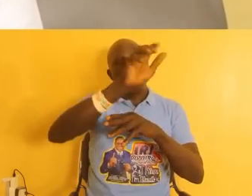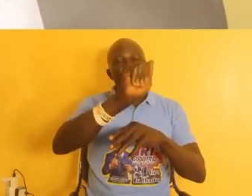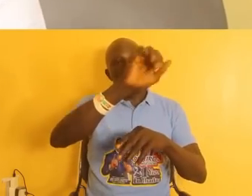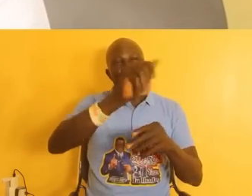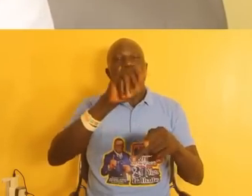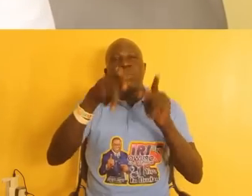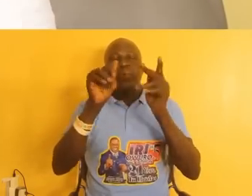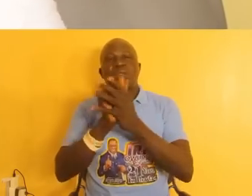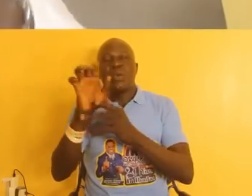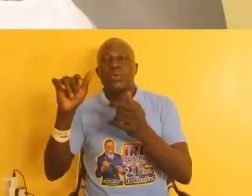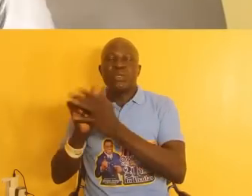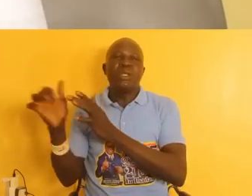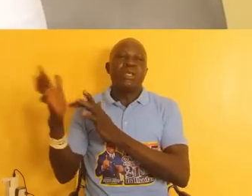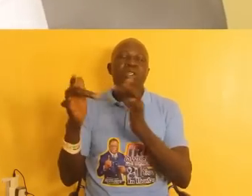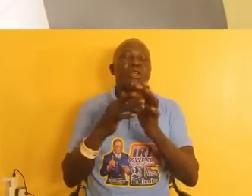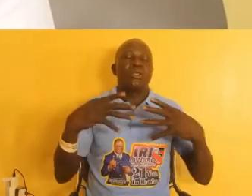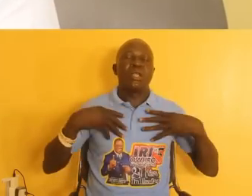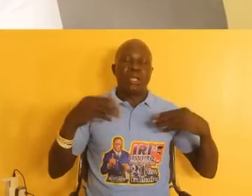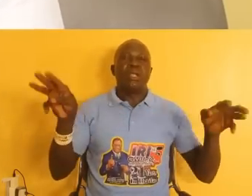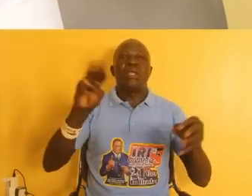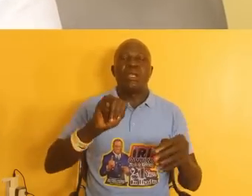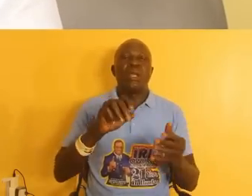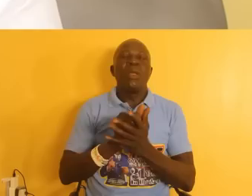cataract. Tí Jésù bẹ́ẹ̀ ti ṣe ìyanu láyé o.